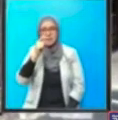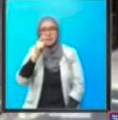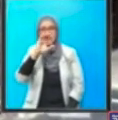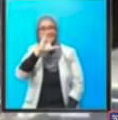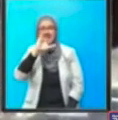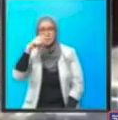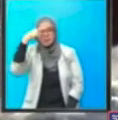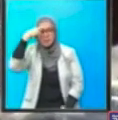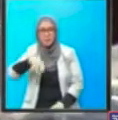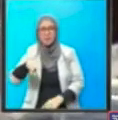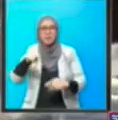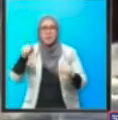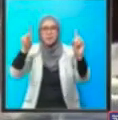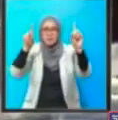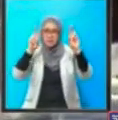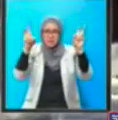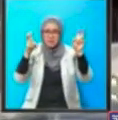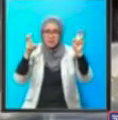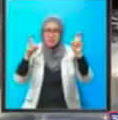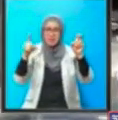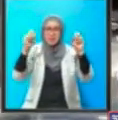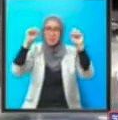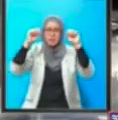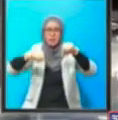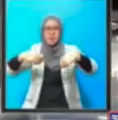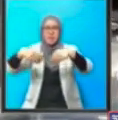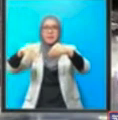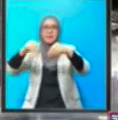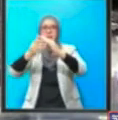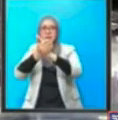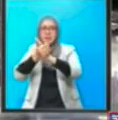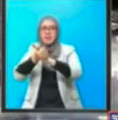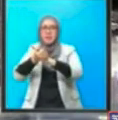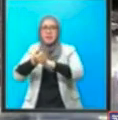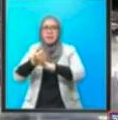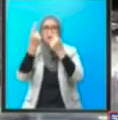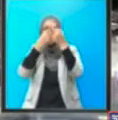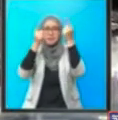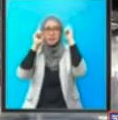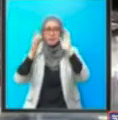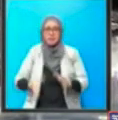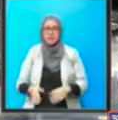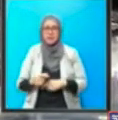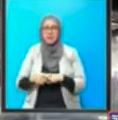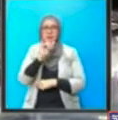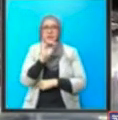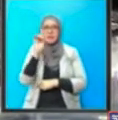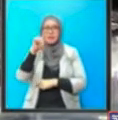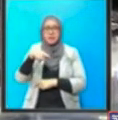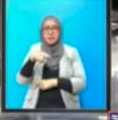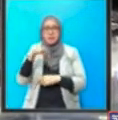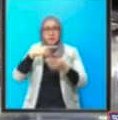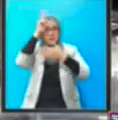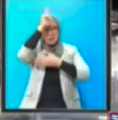boleh pasaran dedaunan dan hidup doa kerajaan telah memperkenalkan efektif raanjhanaa smule